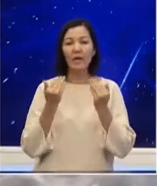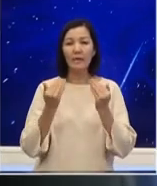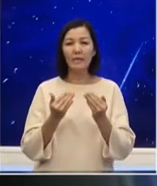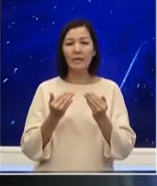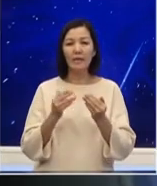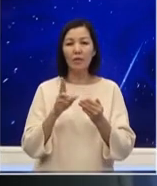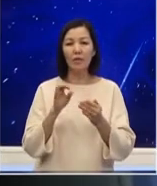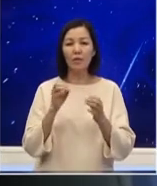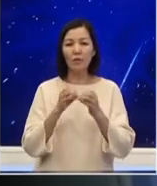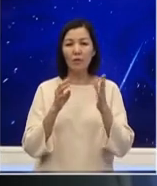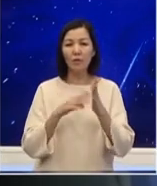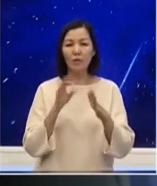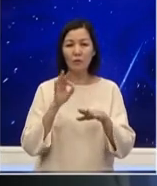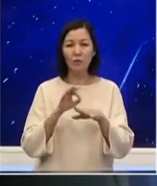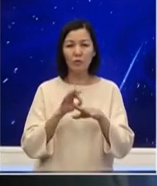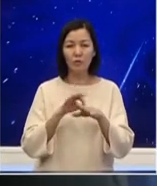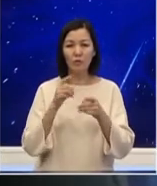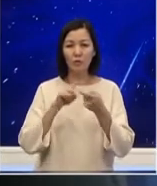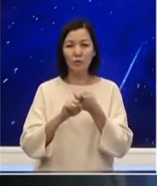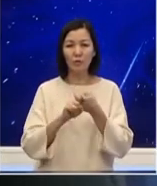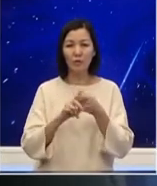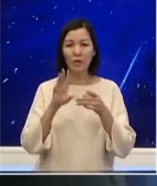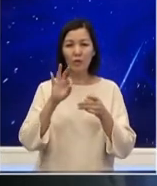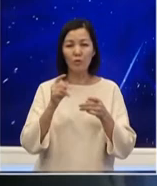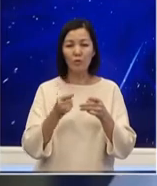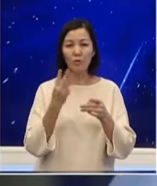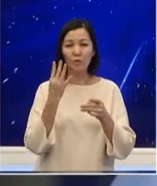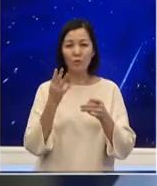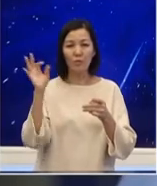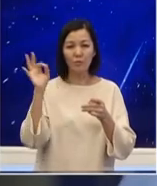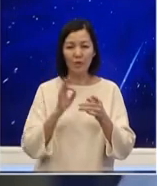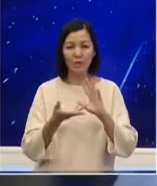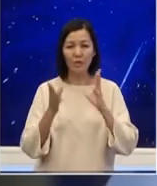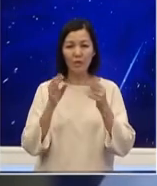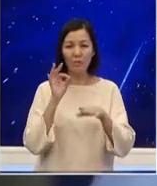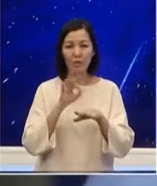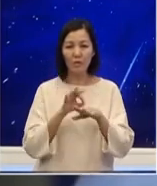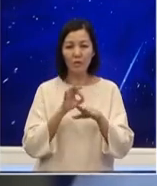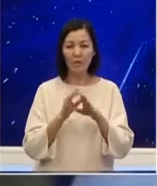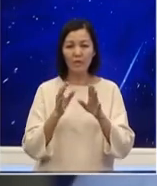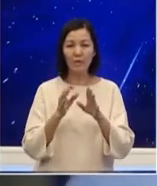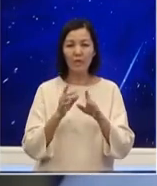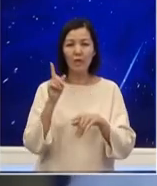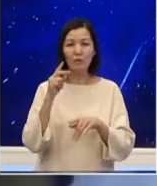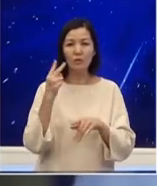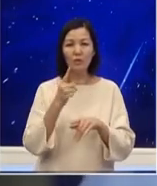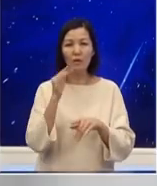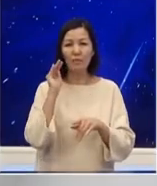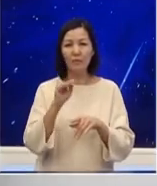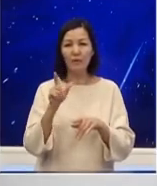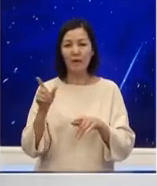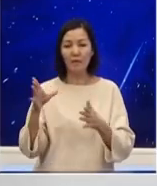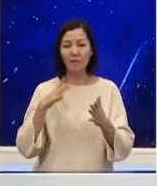елде COVID-19 инфекциясын жұқтыру көрсеткіші 0,4%. Жалпы індет құрығына іліккендер 121 мыңнан